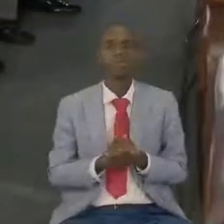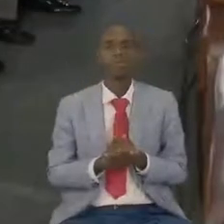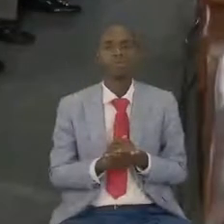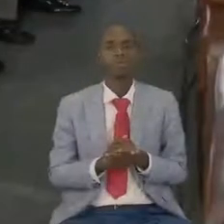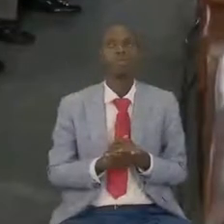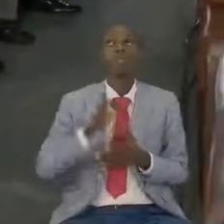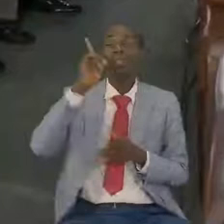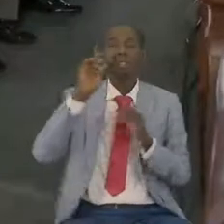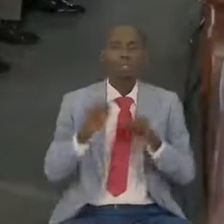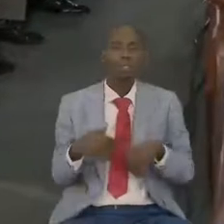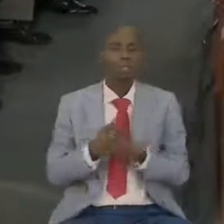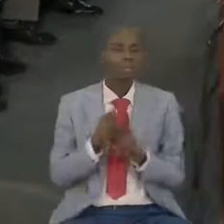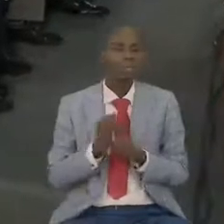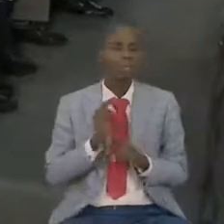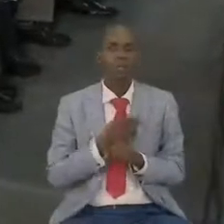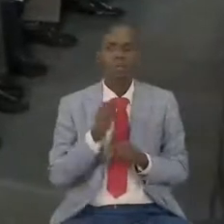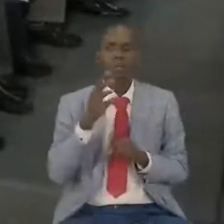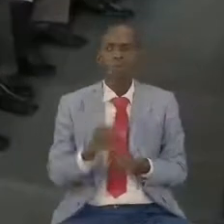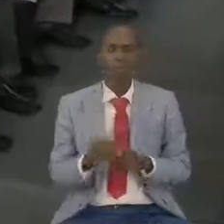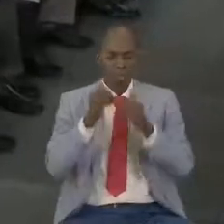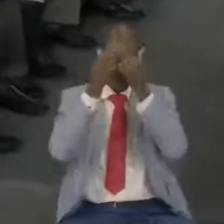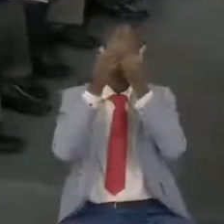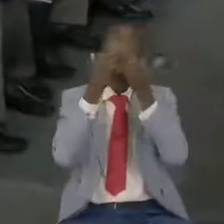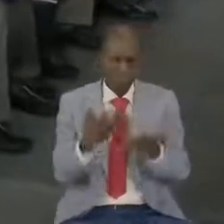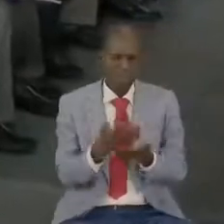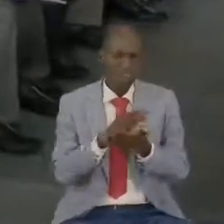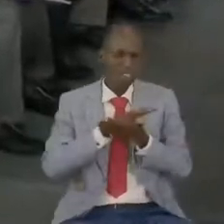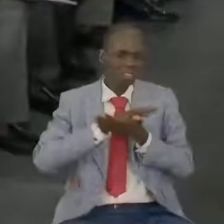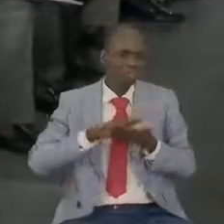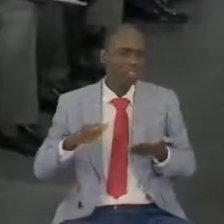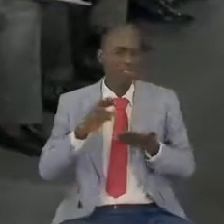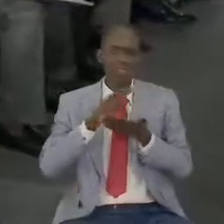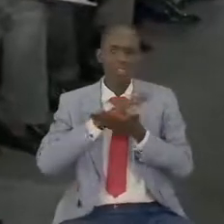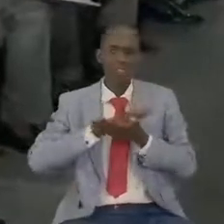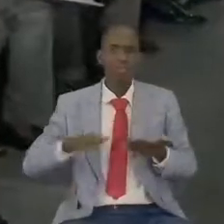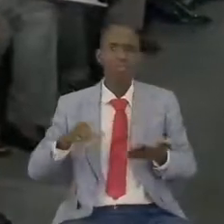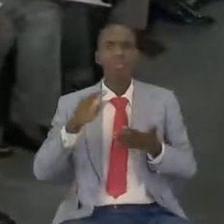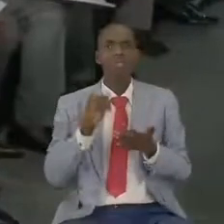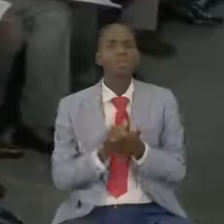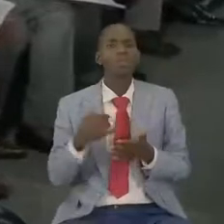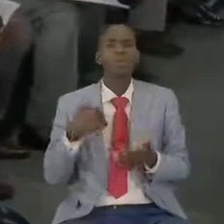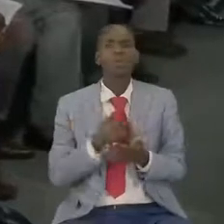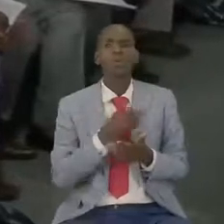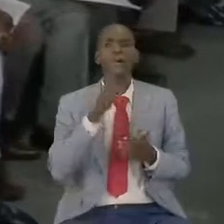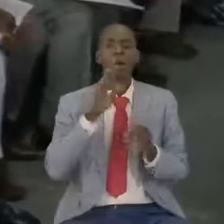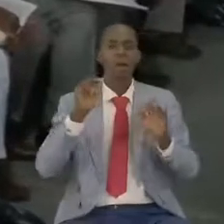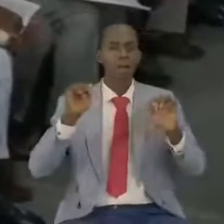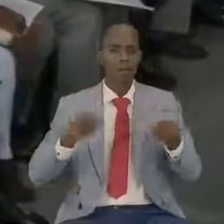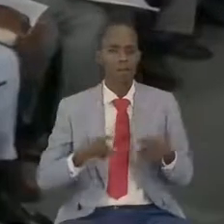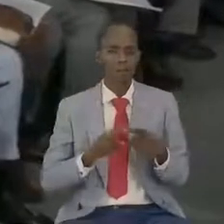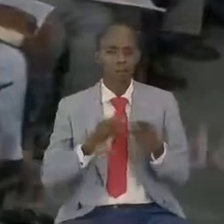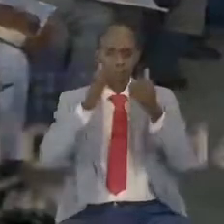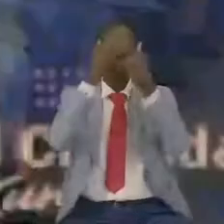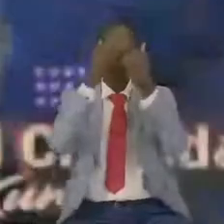Il peut nous amener à être si obéissants, si purs, si justes, au point où nous serons capables d'obéir